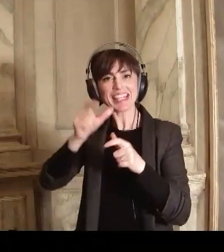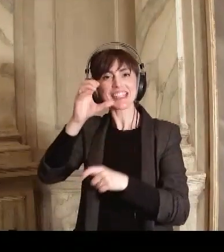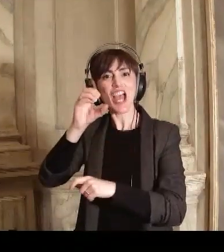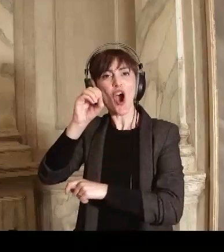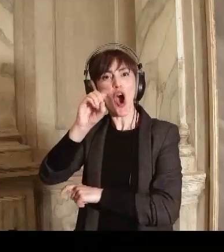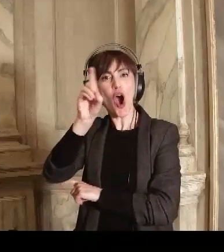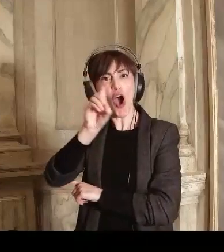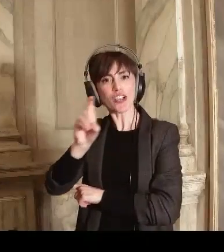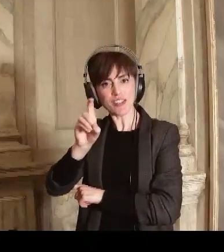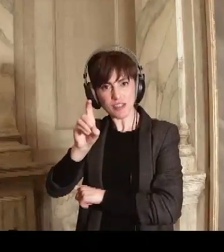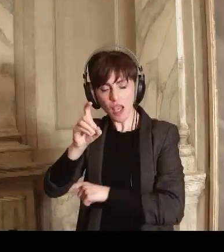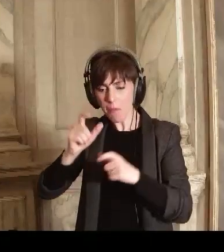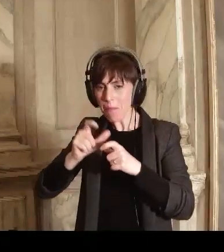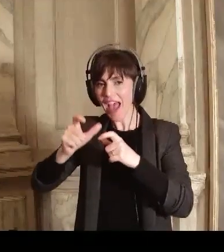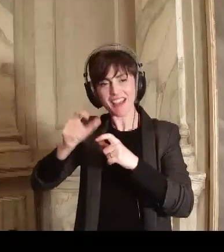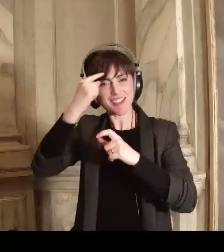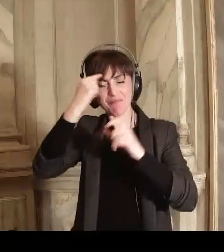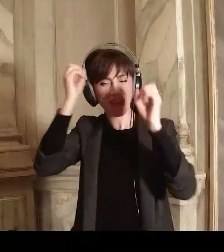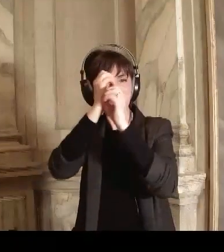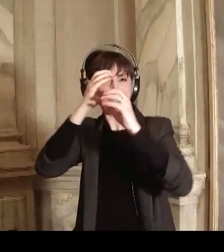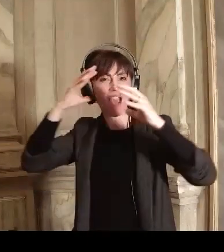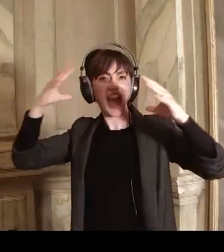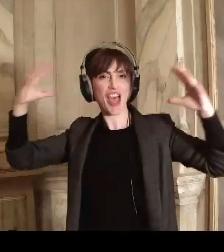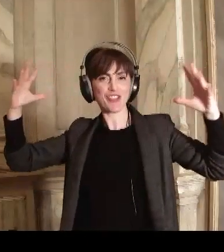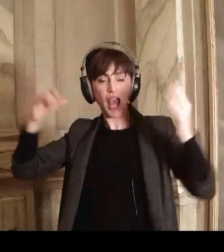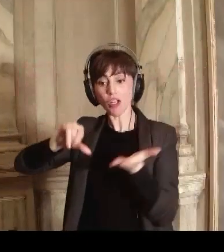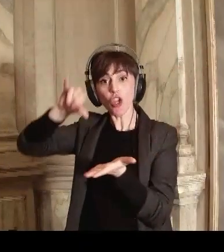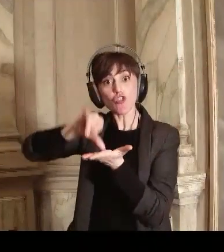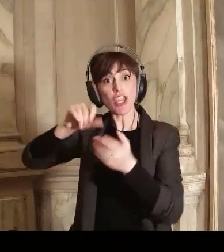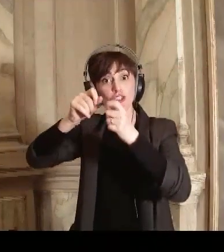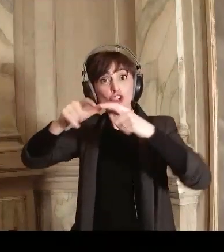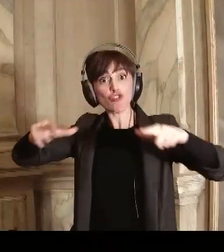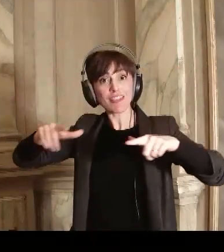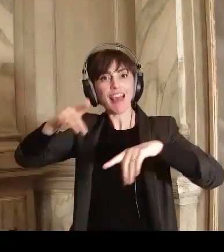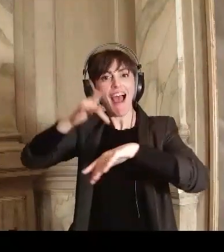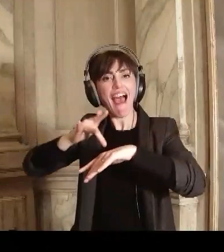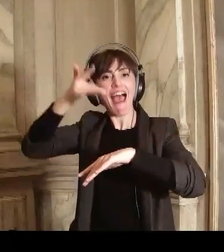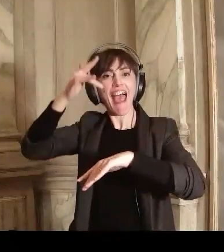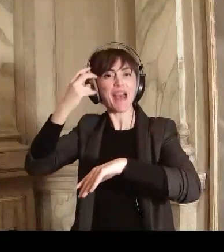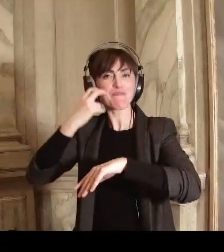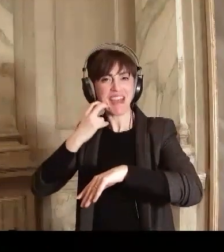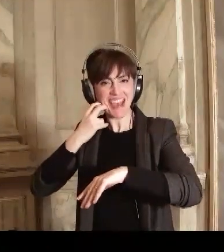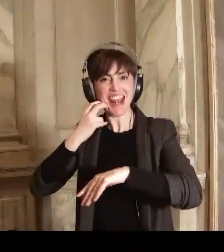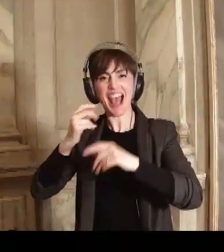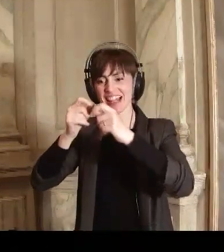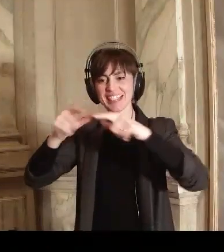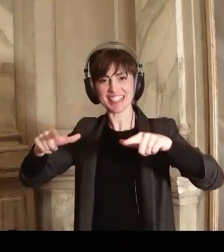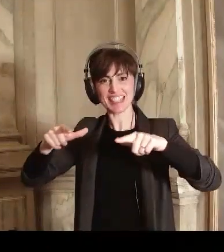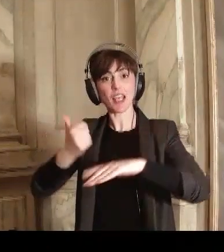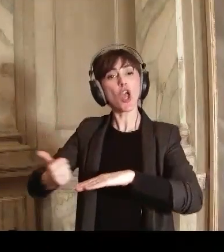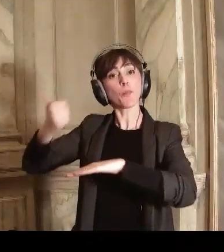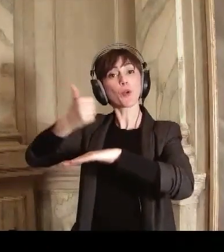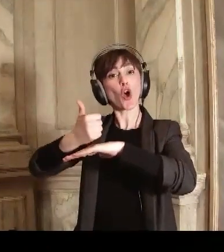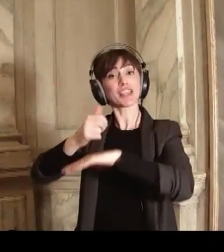al cui centro si trova la città di Emerald City, un luogo di prodigi dove la protagonista del film di Fleming, Dorothy